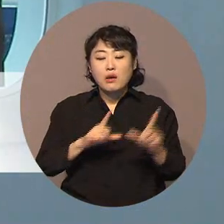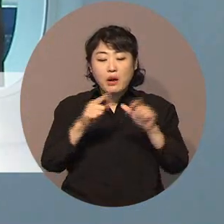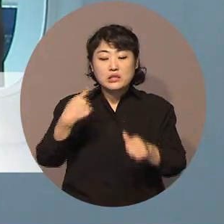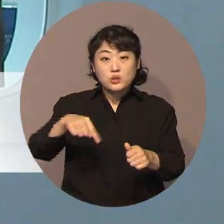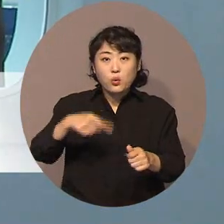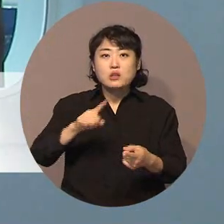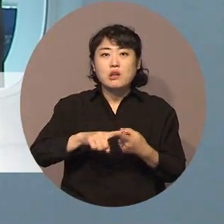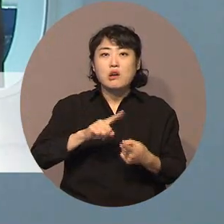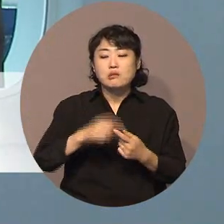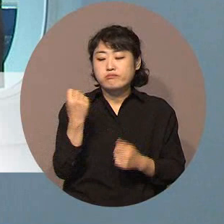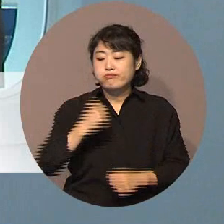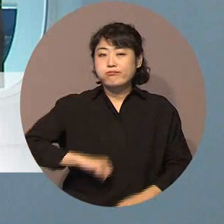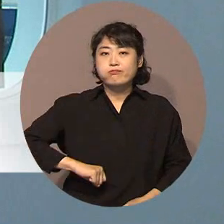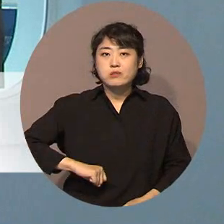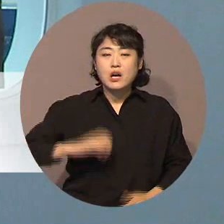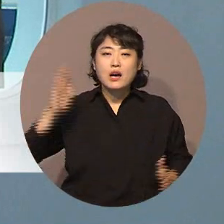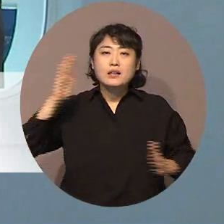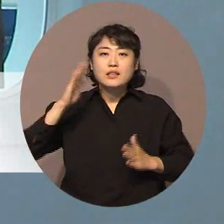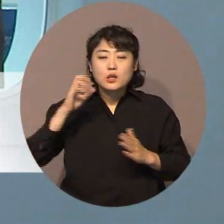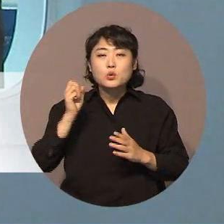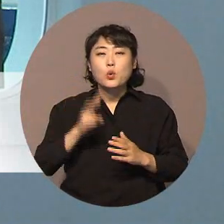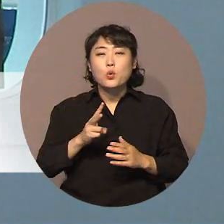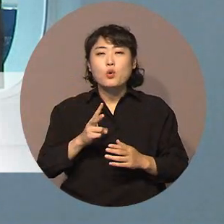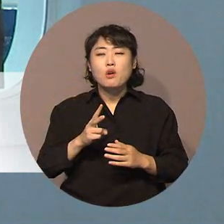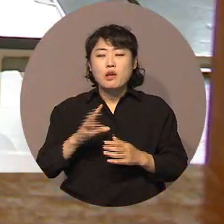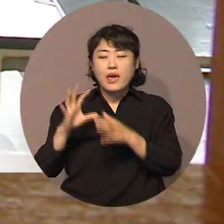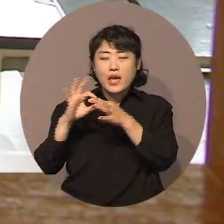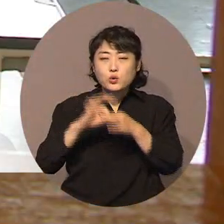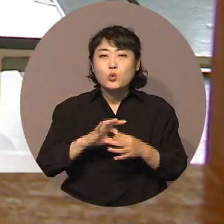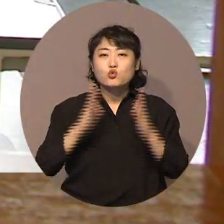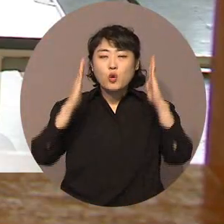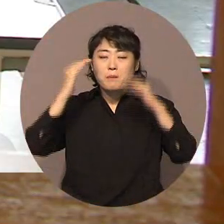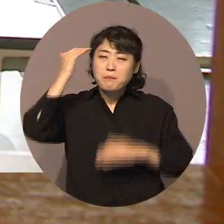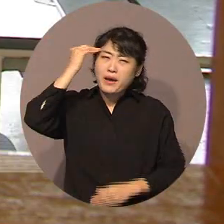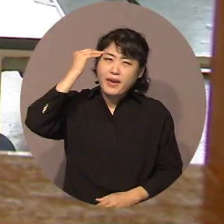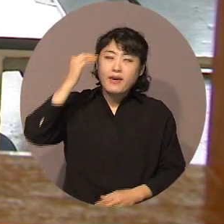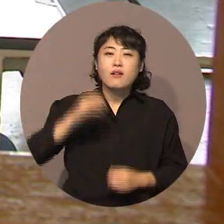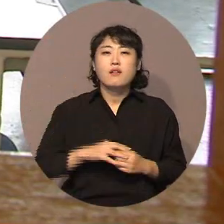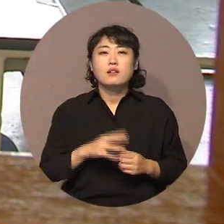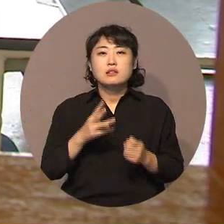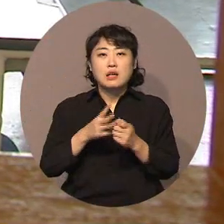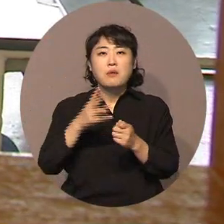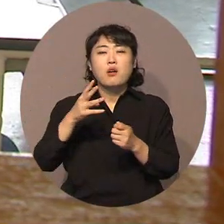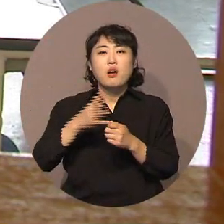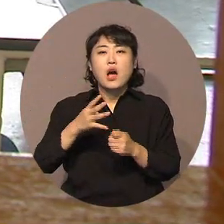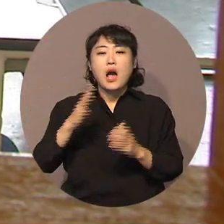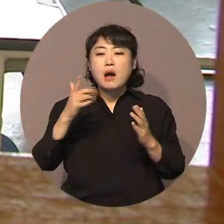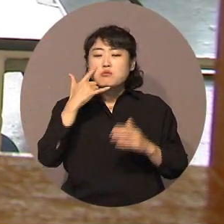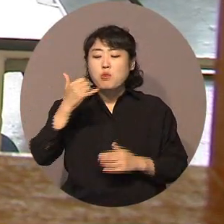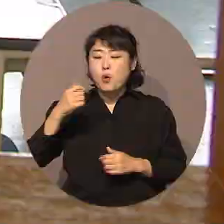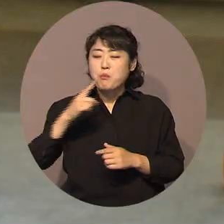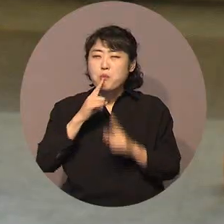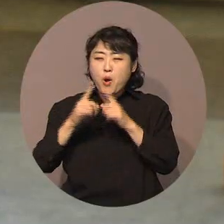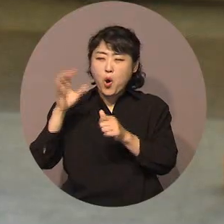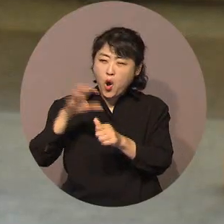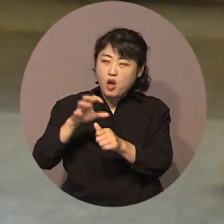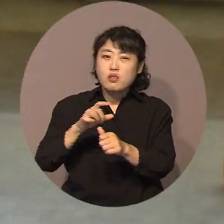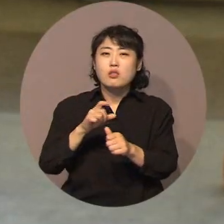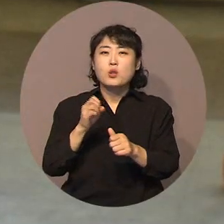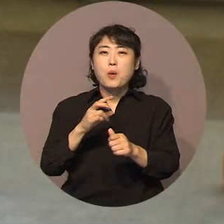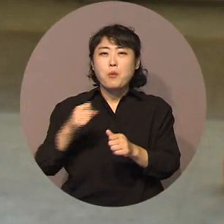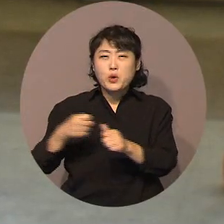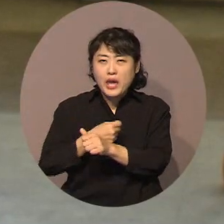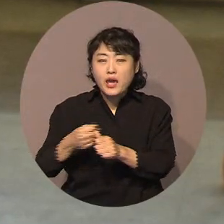생활지도에 대한 불응과 학생의 고의적이고 지속적인 수업 방에 학부모의 폭언 폭행과 학생의